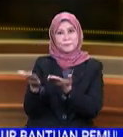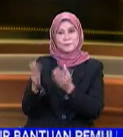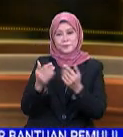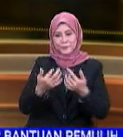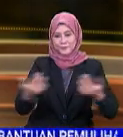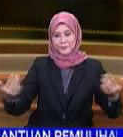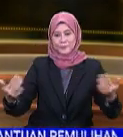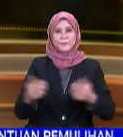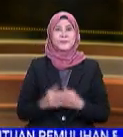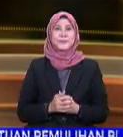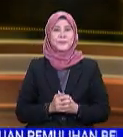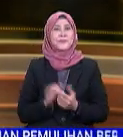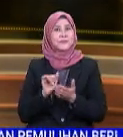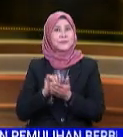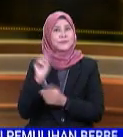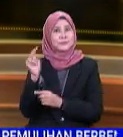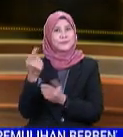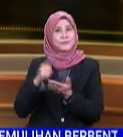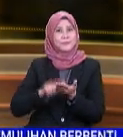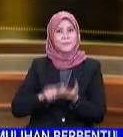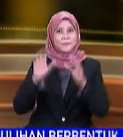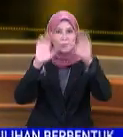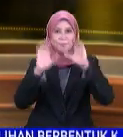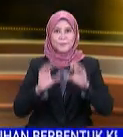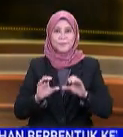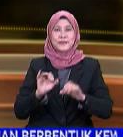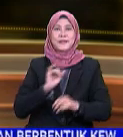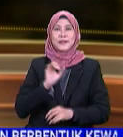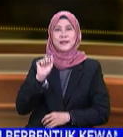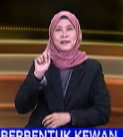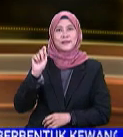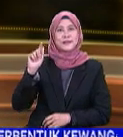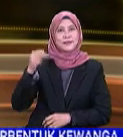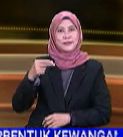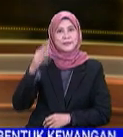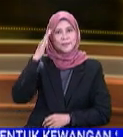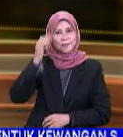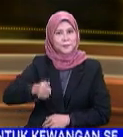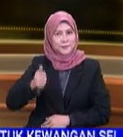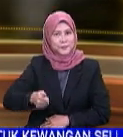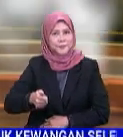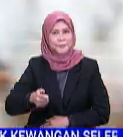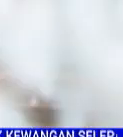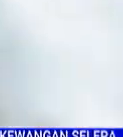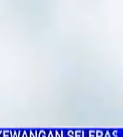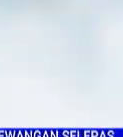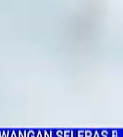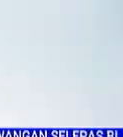Sekian dahulu dari Jabatan Meteorologi Malaysia, saya Atikah Marziah. Assalamualaikum dan salam sejahtera.